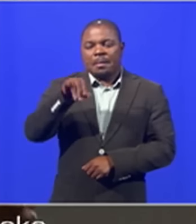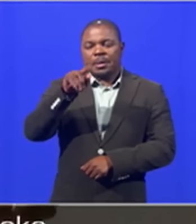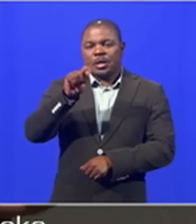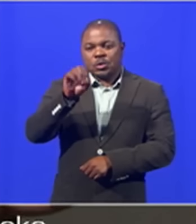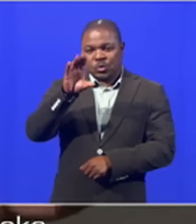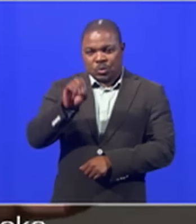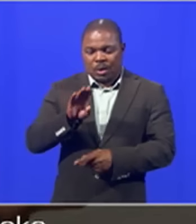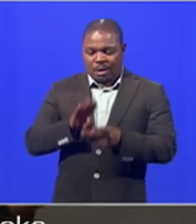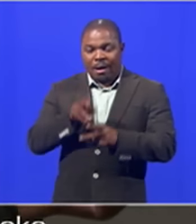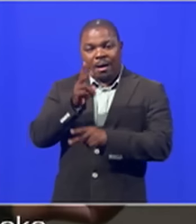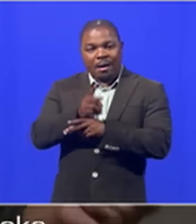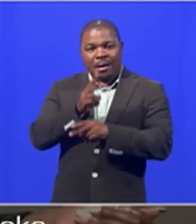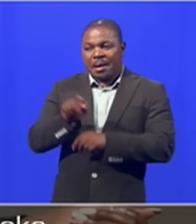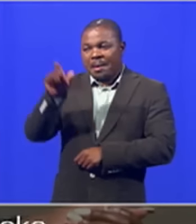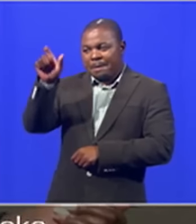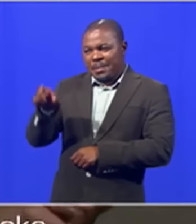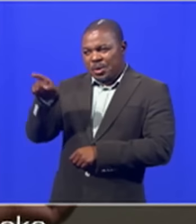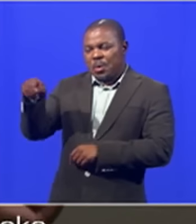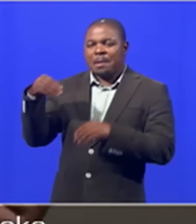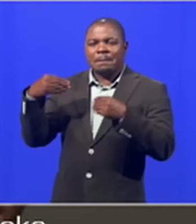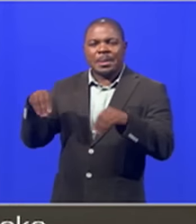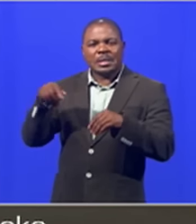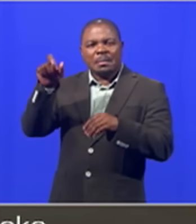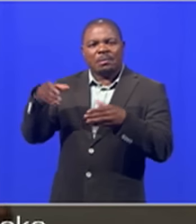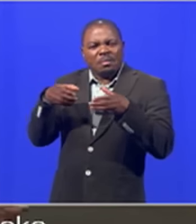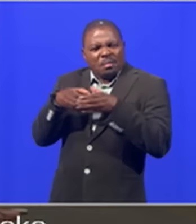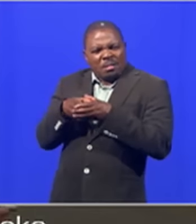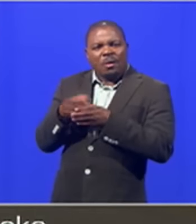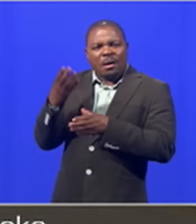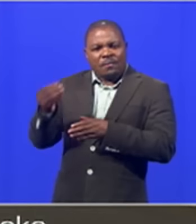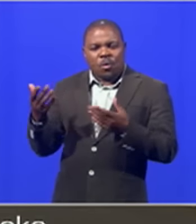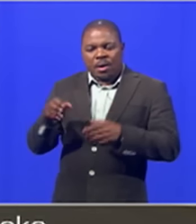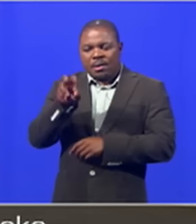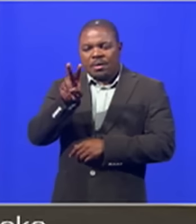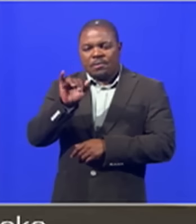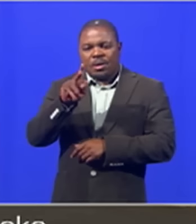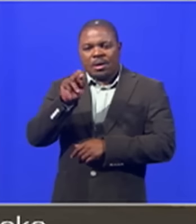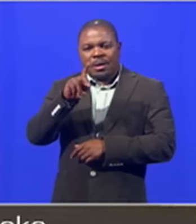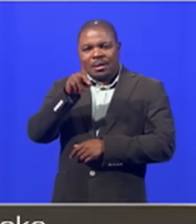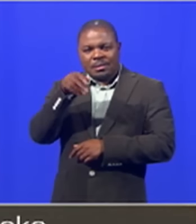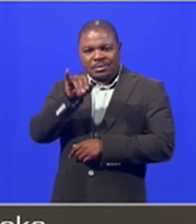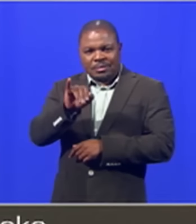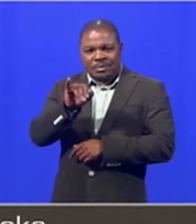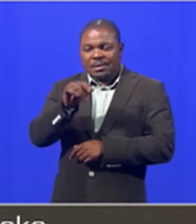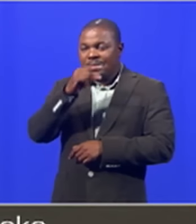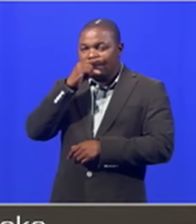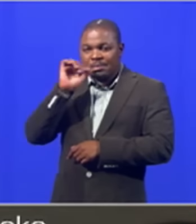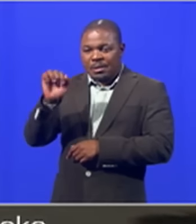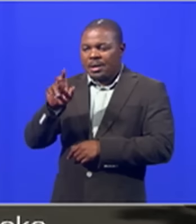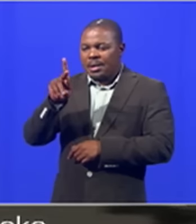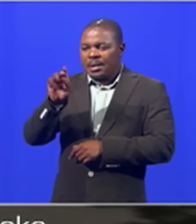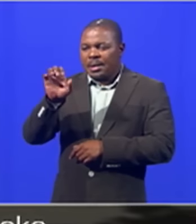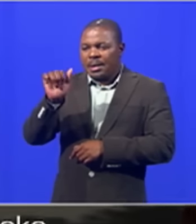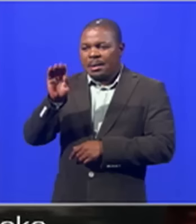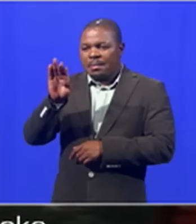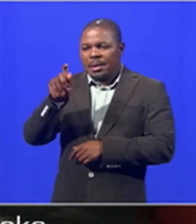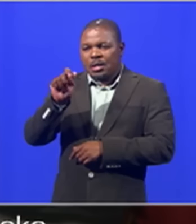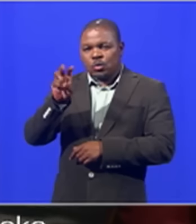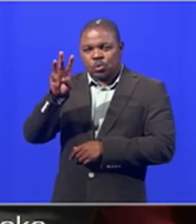buisana gape le yo mongwe e leng mogwebi potlana gona mono mo Vilakazi yo leina la gage e leng Kabetswe